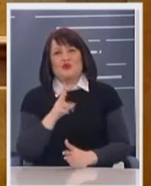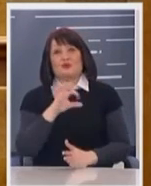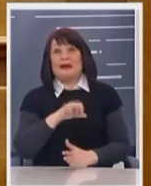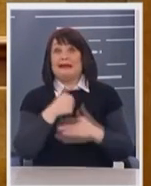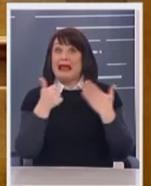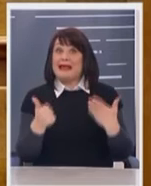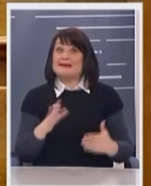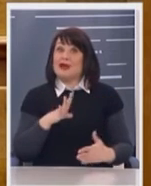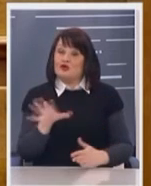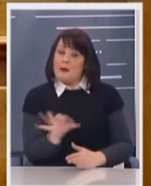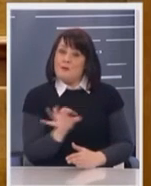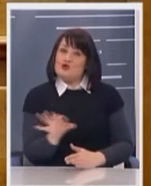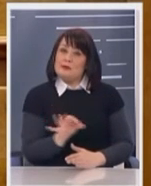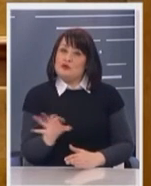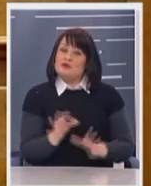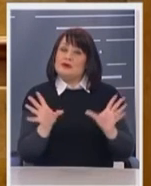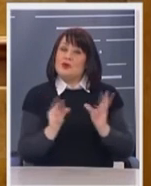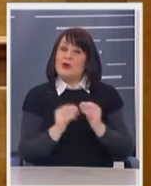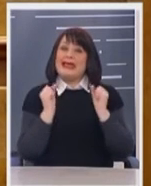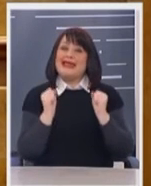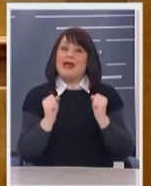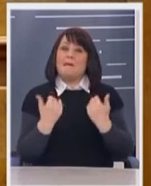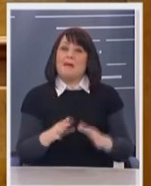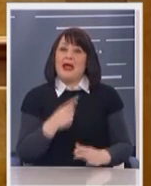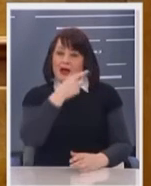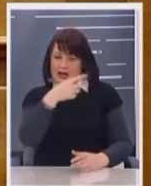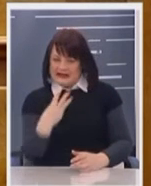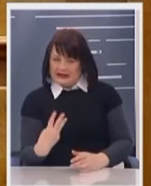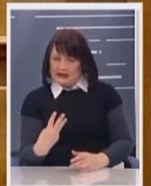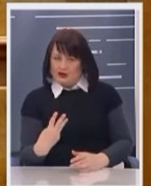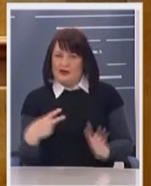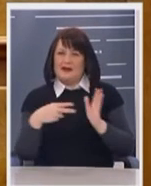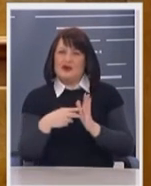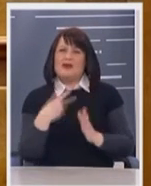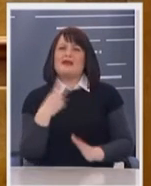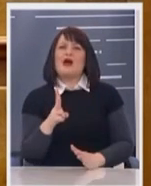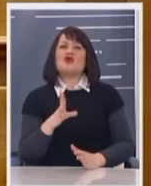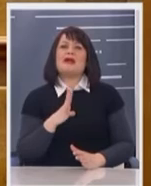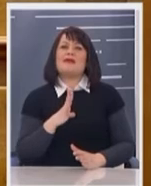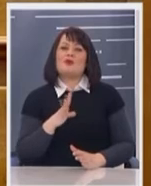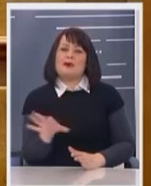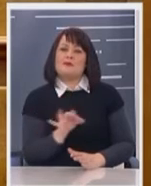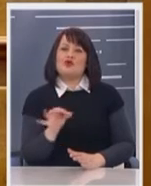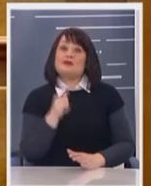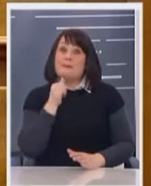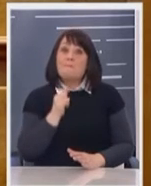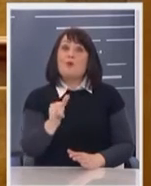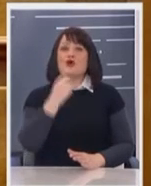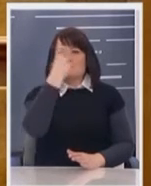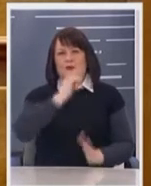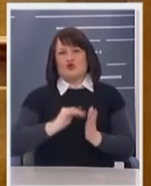6.256 προσλήψεις, εκ των οποίων το 1/3, δηλαδή 2.200, είναι μόνιμο προσωπικό.